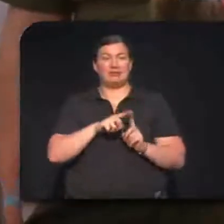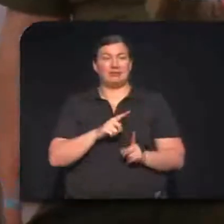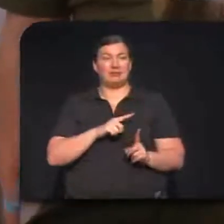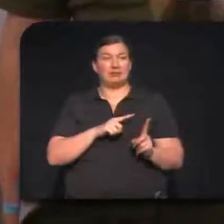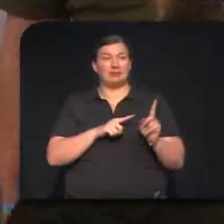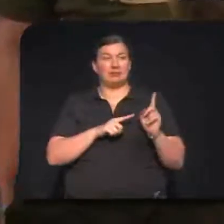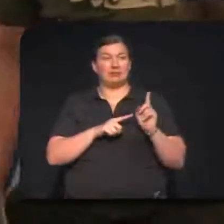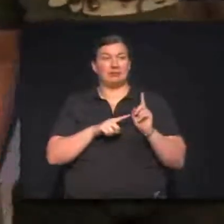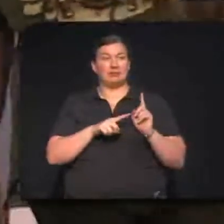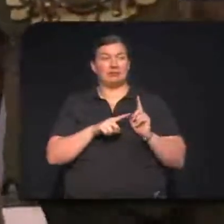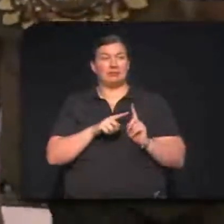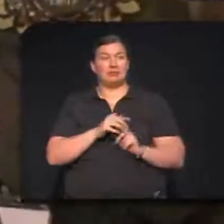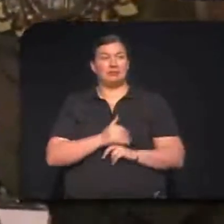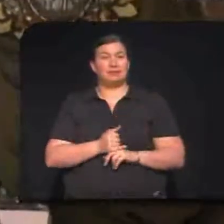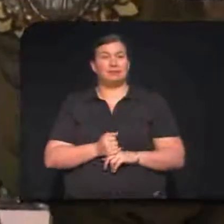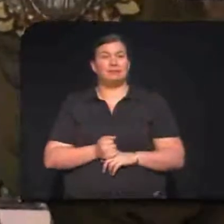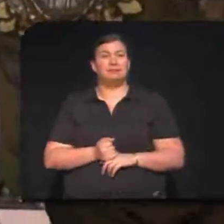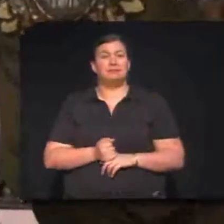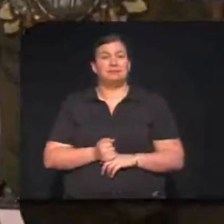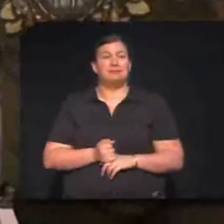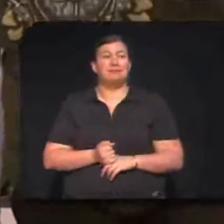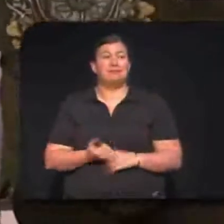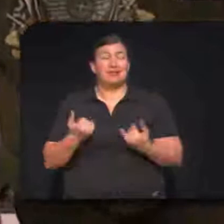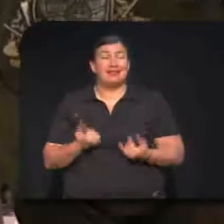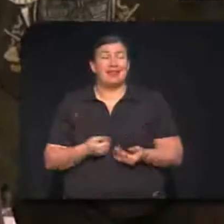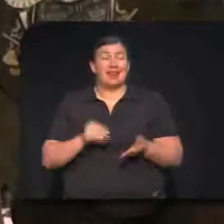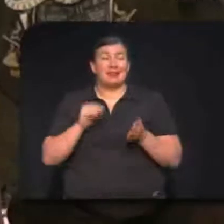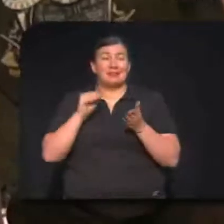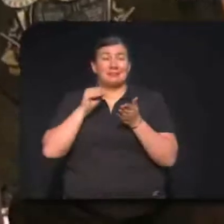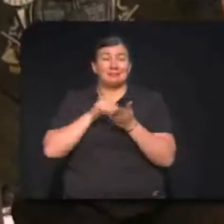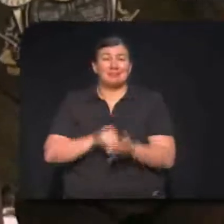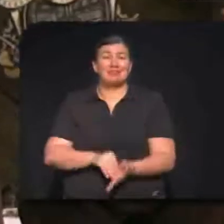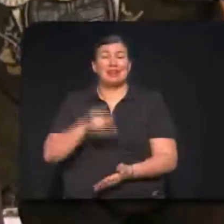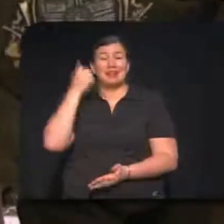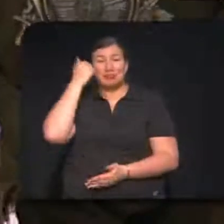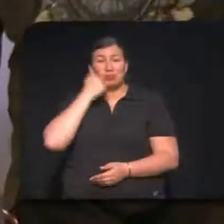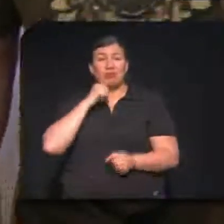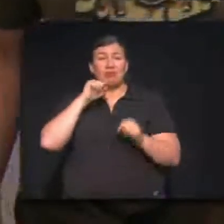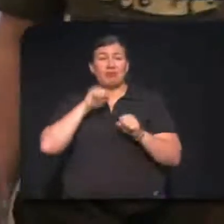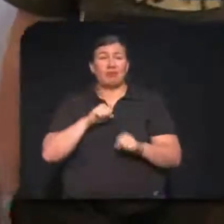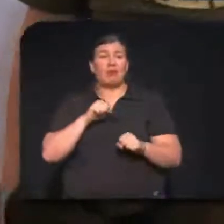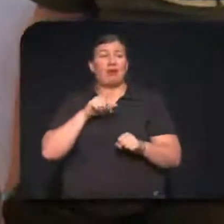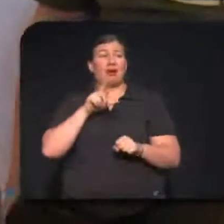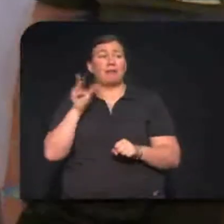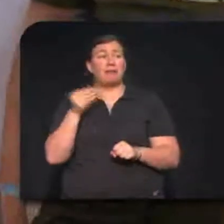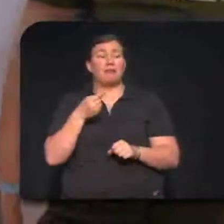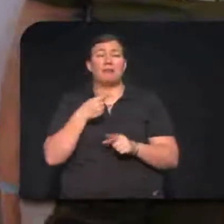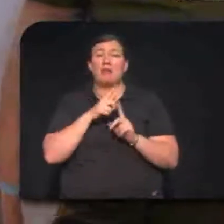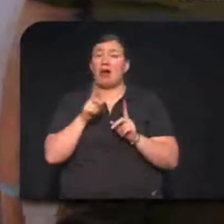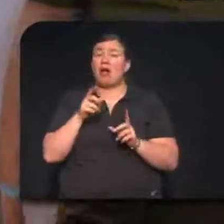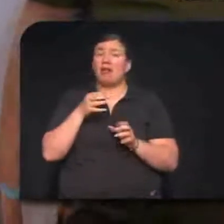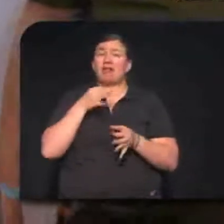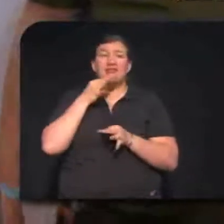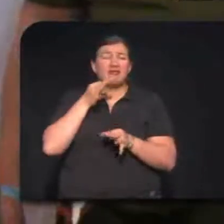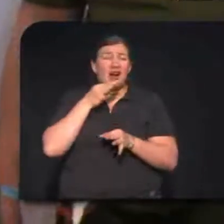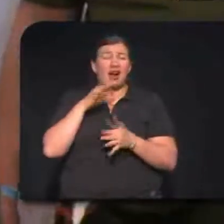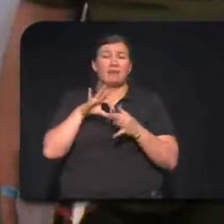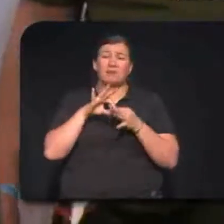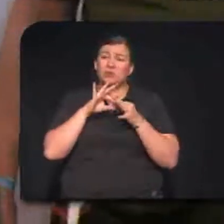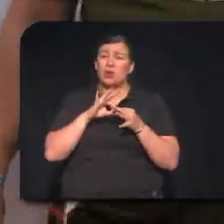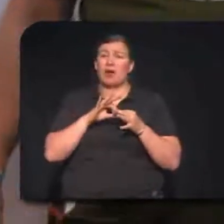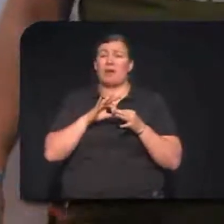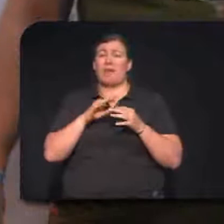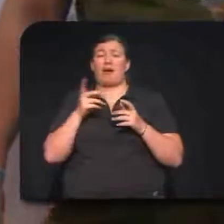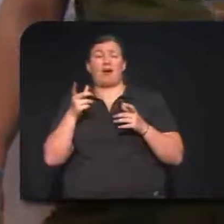von mir folgt nun der Hinweis ihr könnt gerne mit jederzeit mit allen Fragen die er zu dieser Versammlung